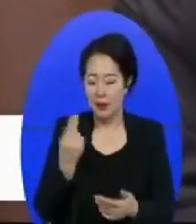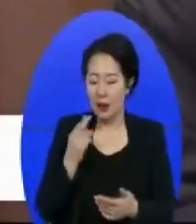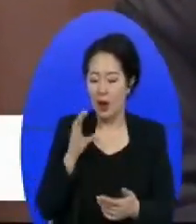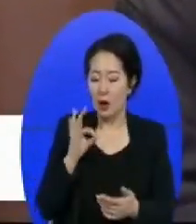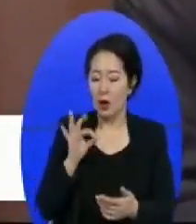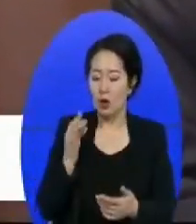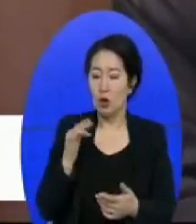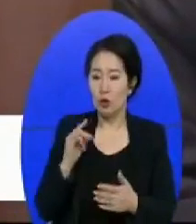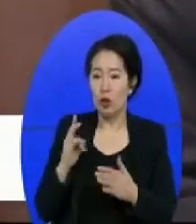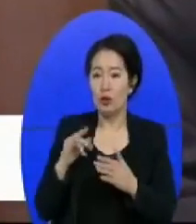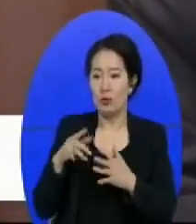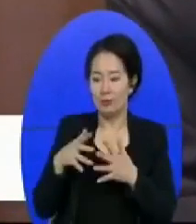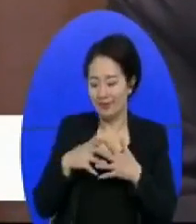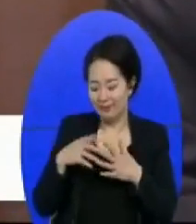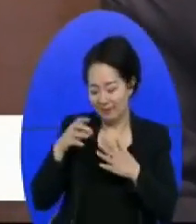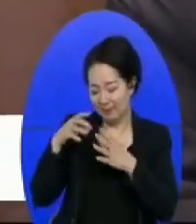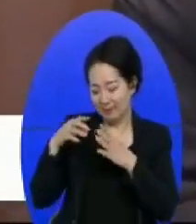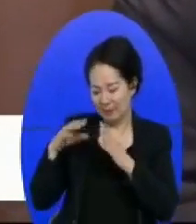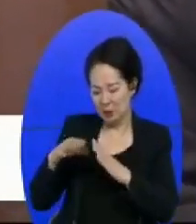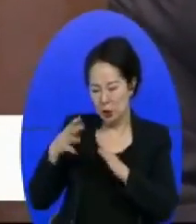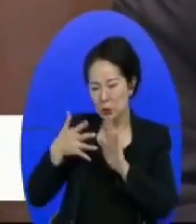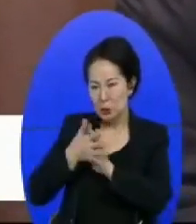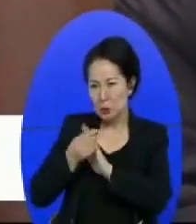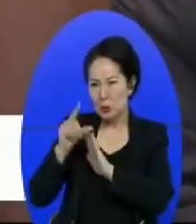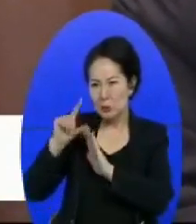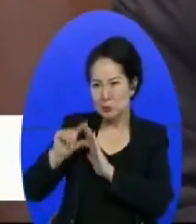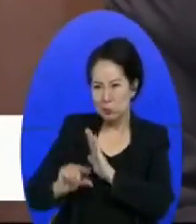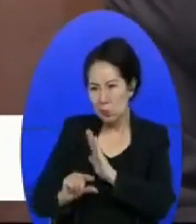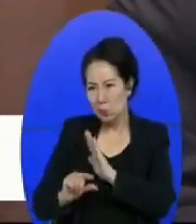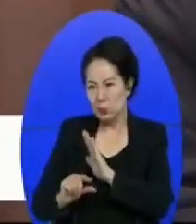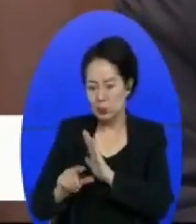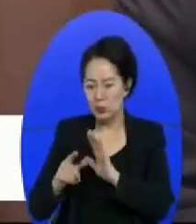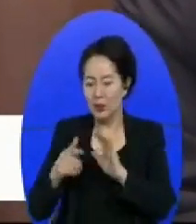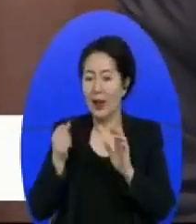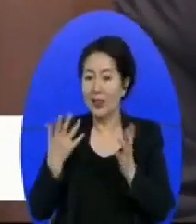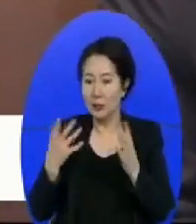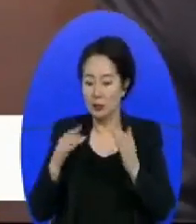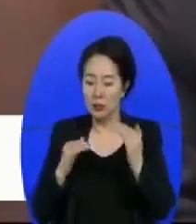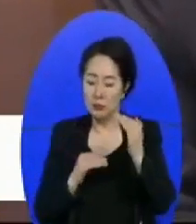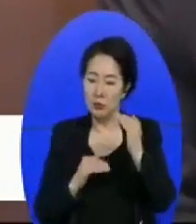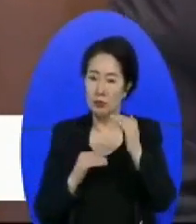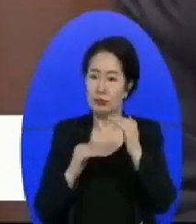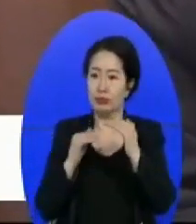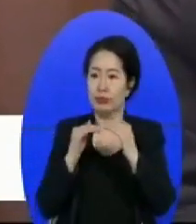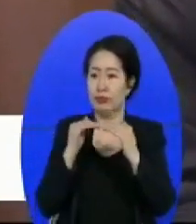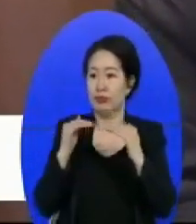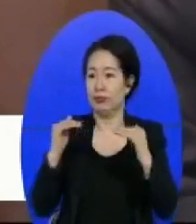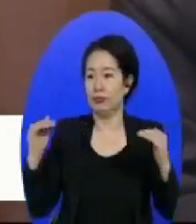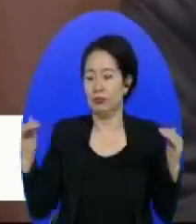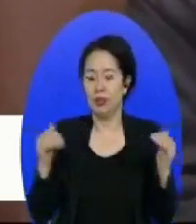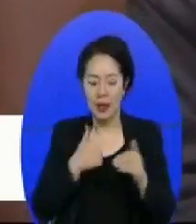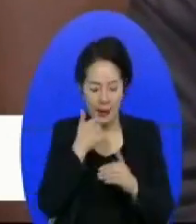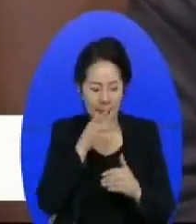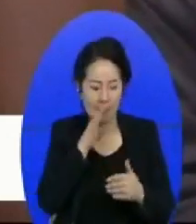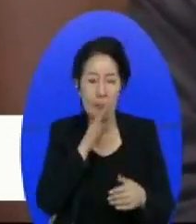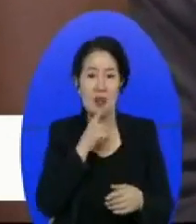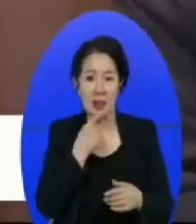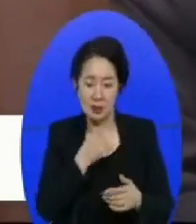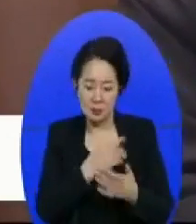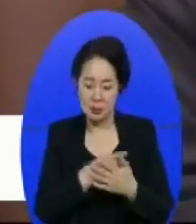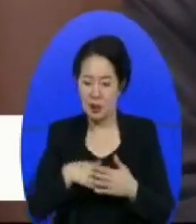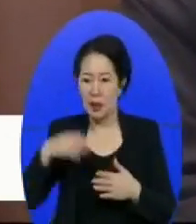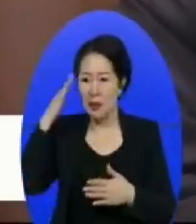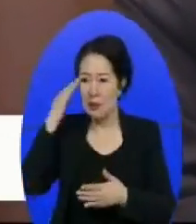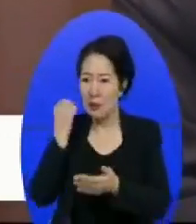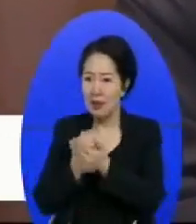засгийн тогтвортой өсөлт төсвийн алдагдлыг бууруулж 2035 он гэхэд төсвийн тэнцвэртэй байдлыг хангахад хүргэнэ гэж үзэж байна. Харин батлан хамгаалах